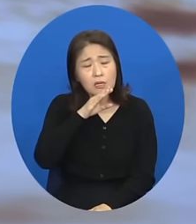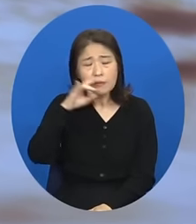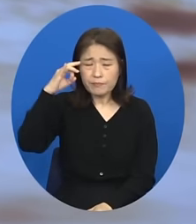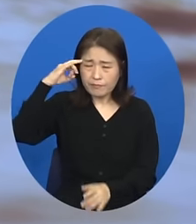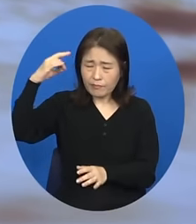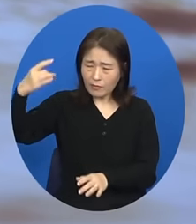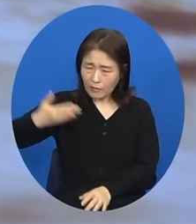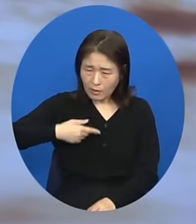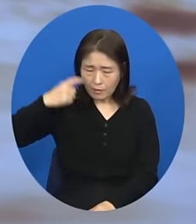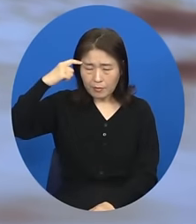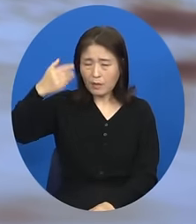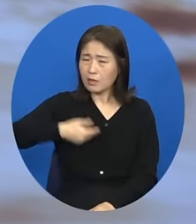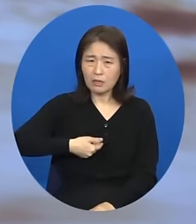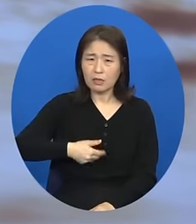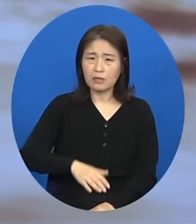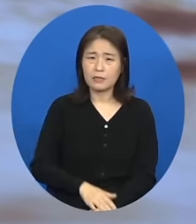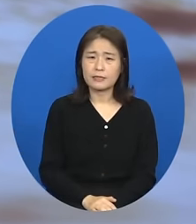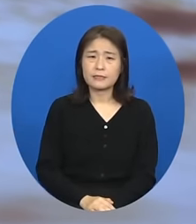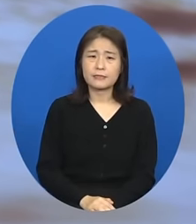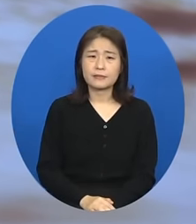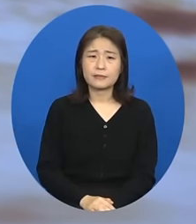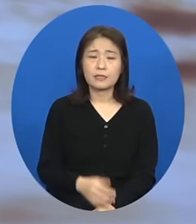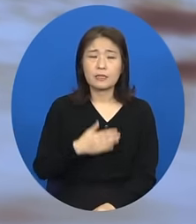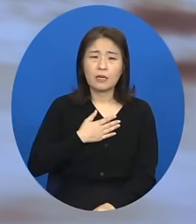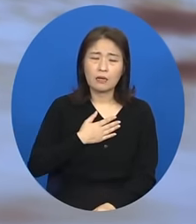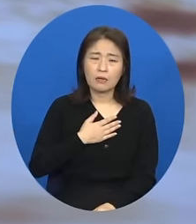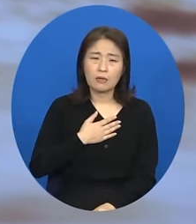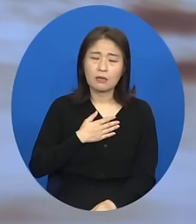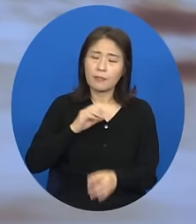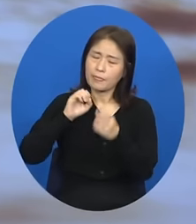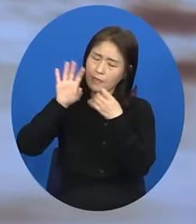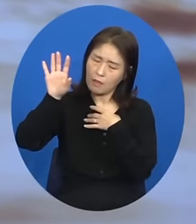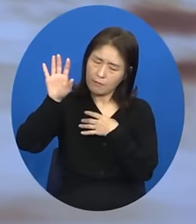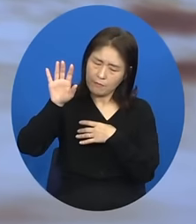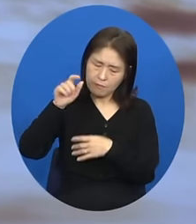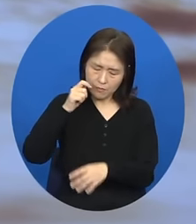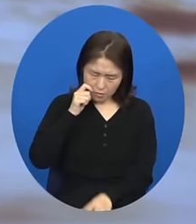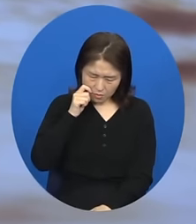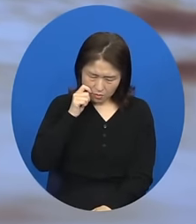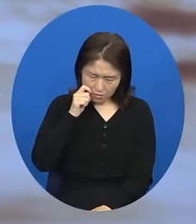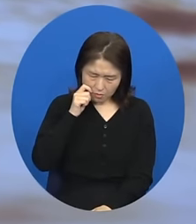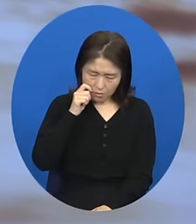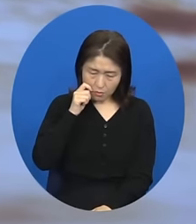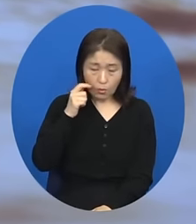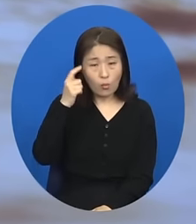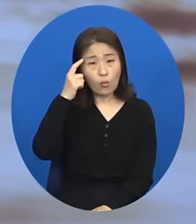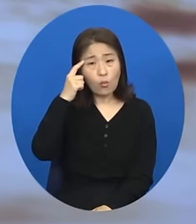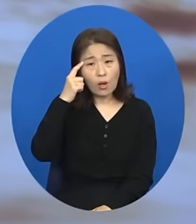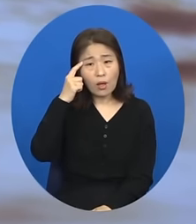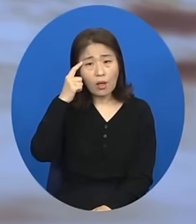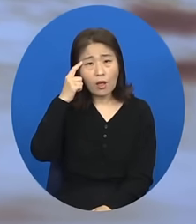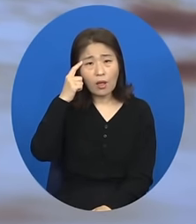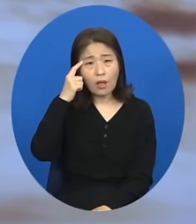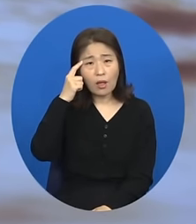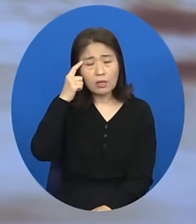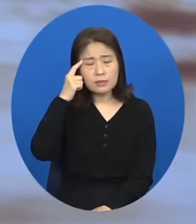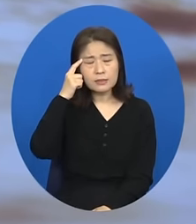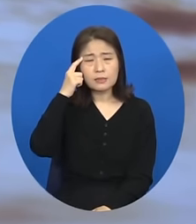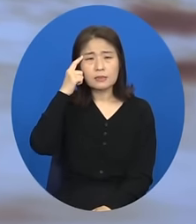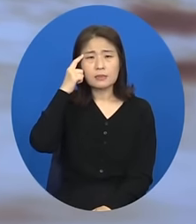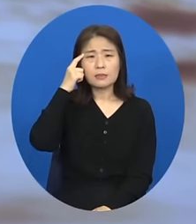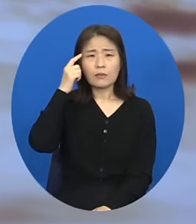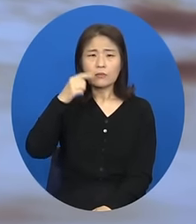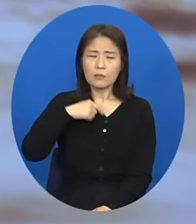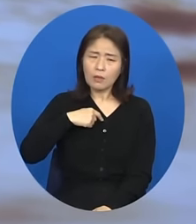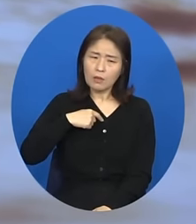근데 그 질문에 제가 대답을 못했어요. 왜냐하면요, 그렇게 생각을 하니까